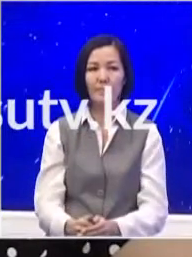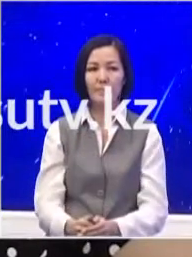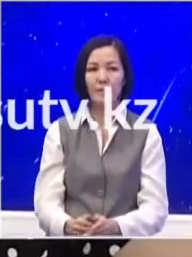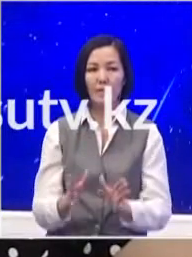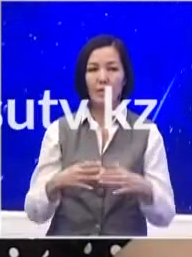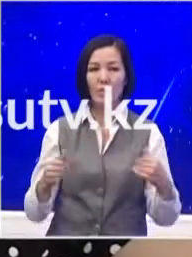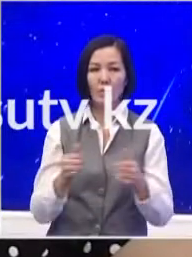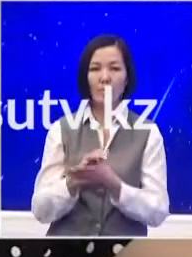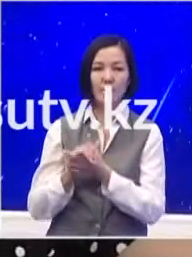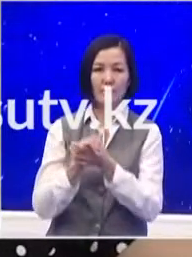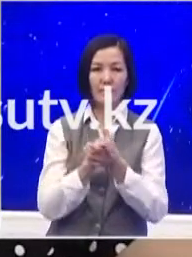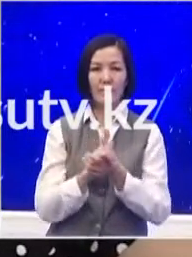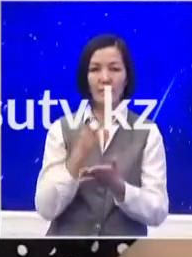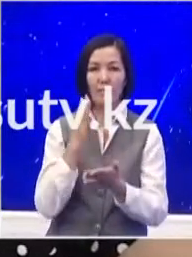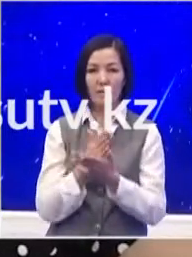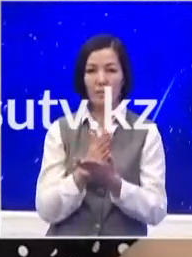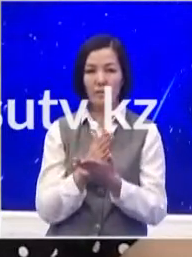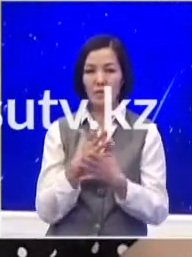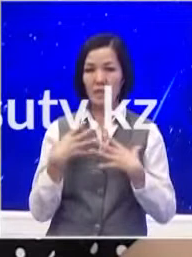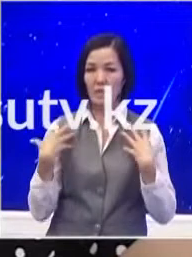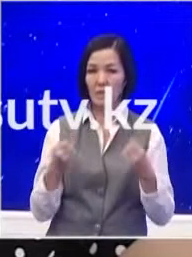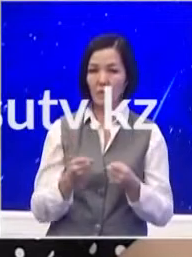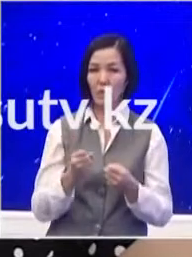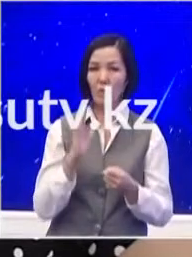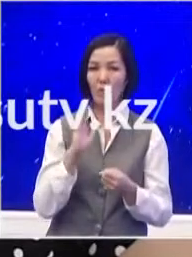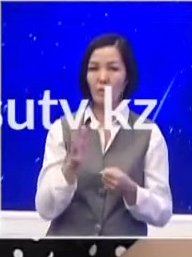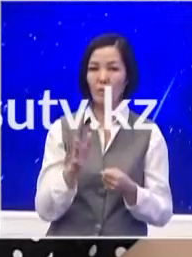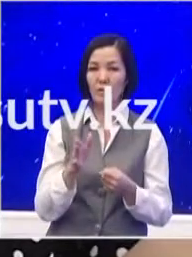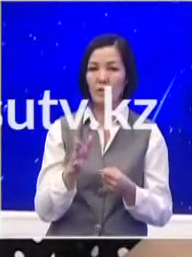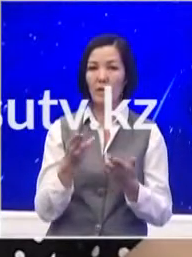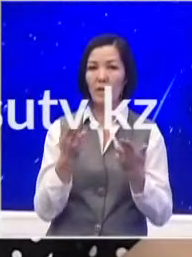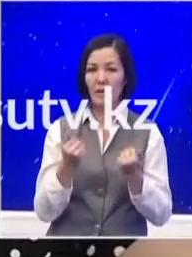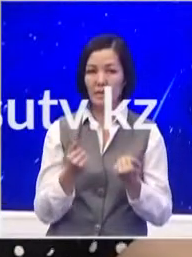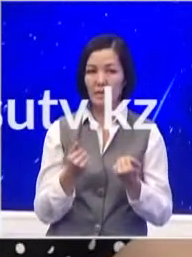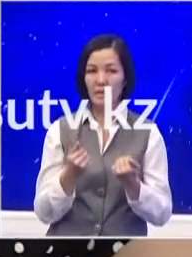Отбасының берекесі болса, денсаулық болса, әрине